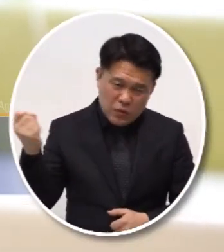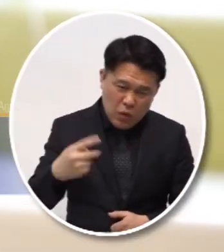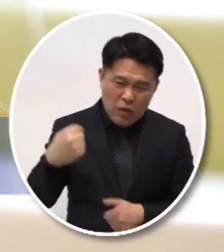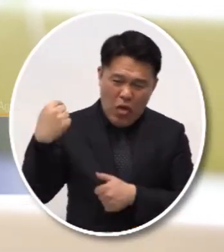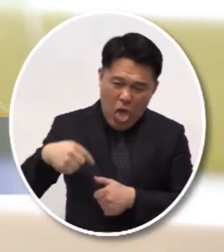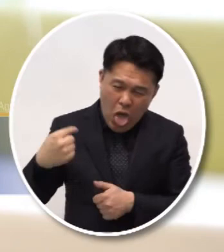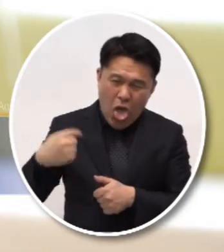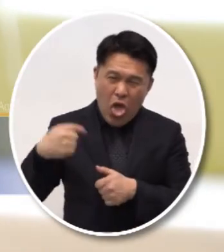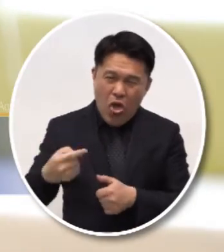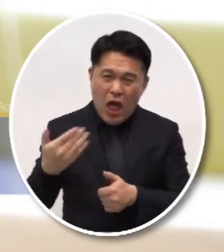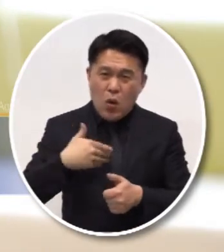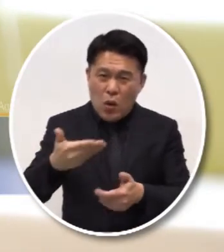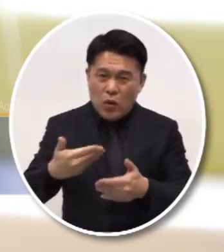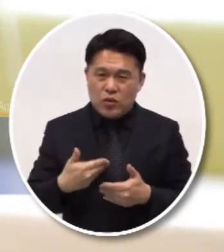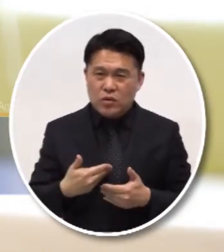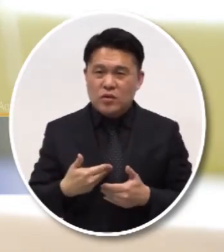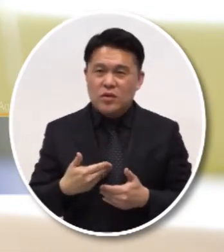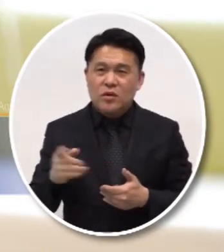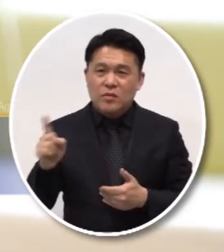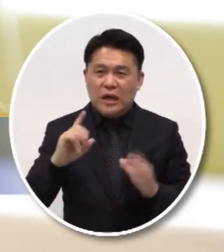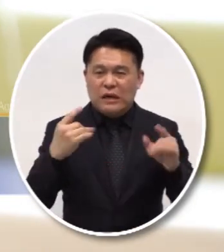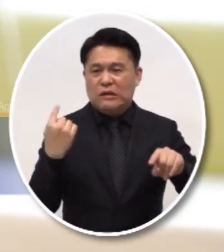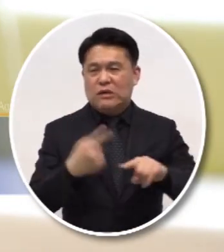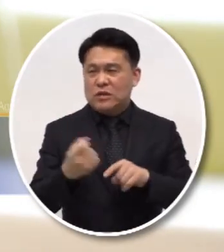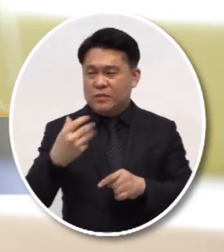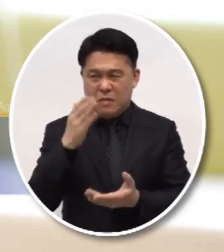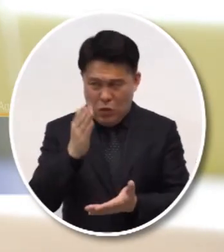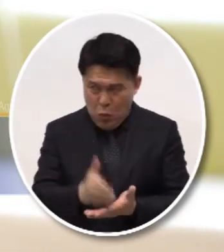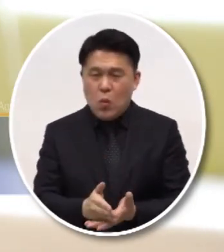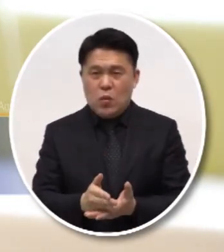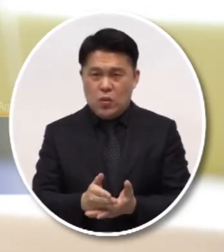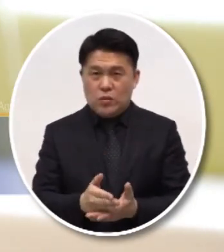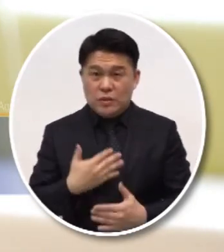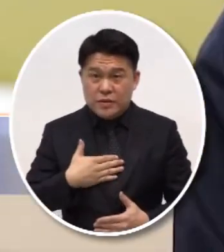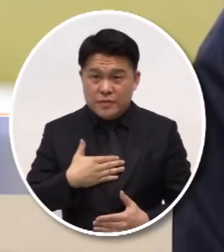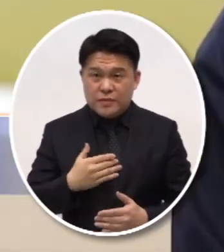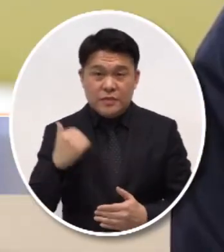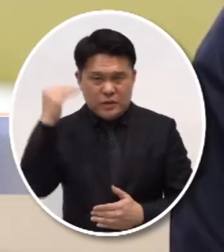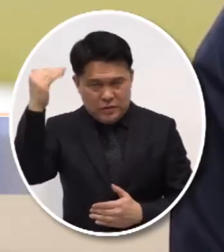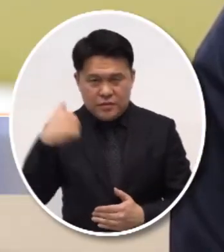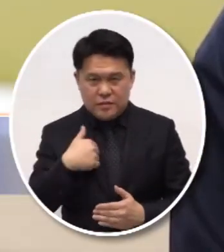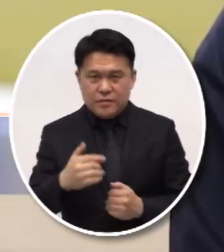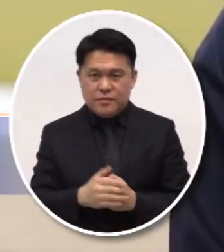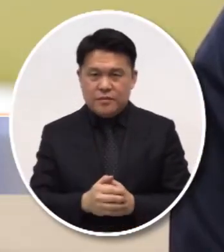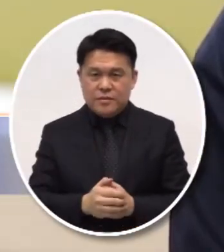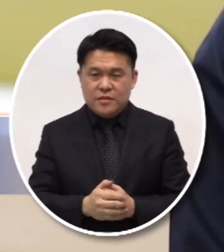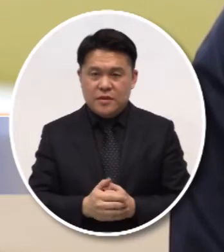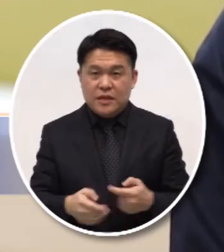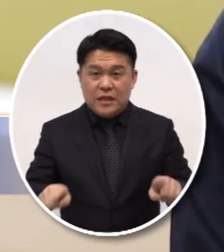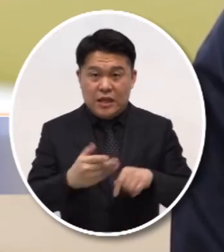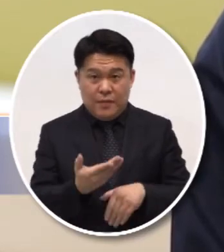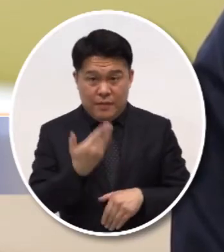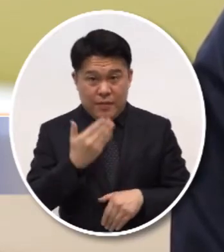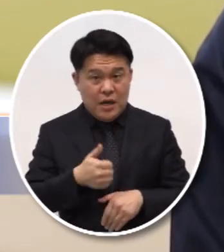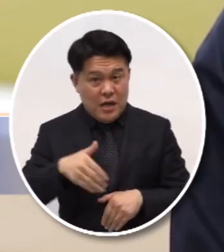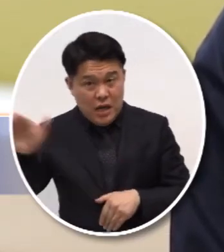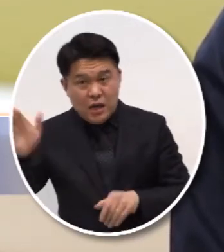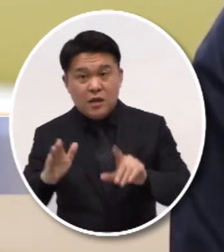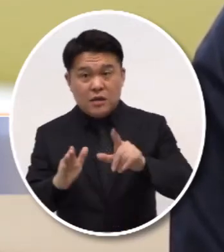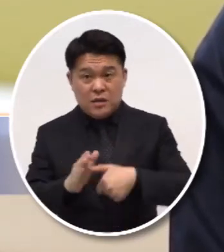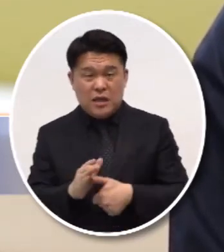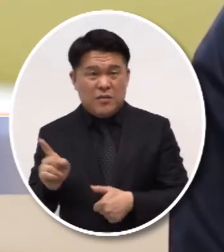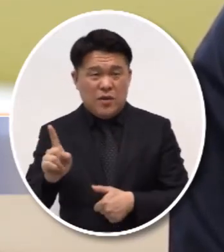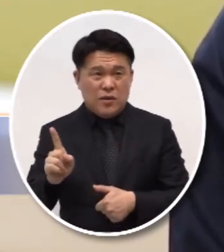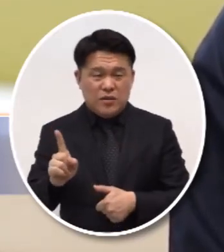가르쳐 주시는데 아이 다루듯이 얘기 안 해주셔도 돼요. 회식이나 뭐 이런 거 밥 먹을 때